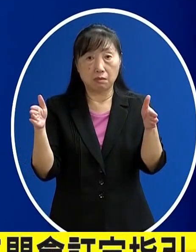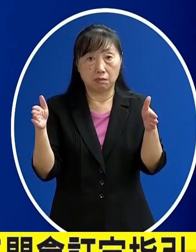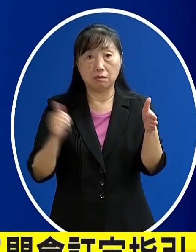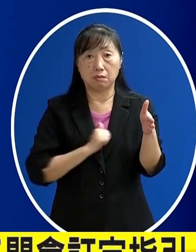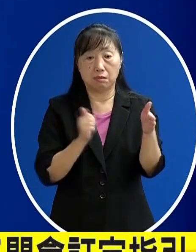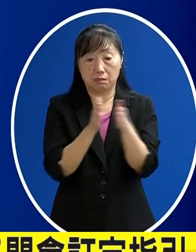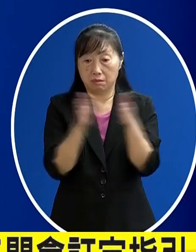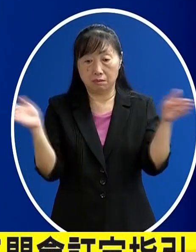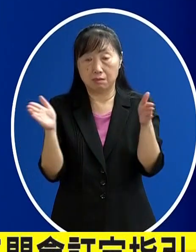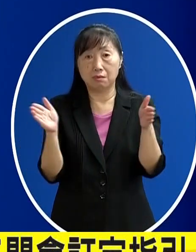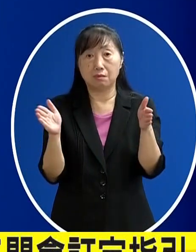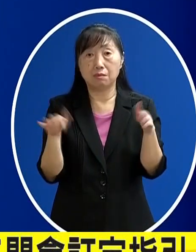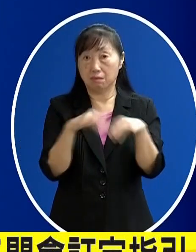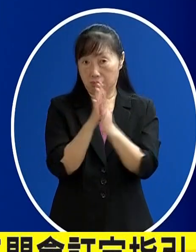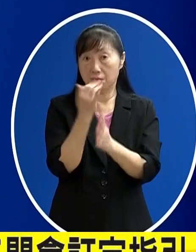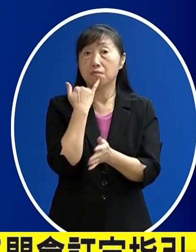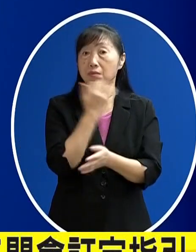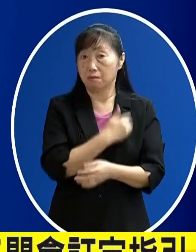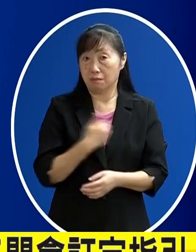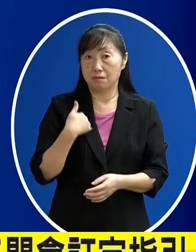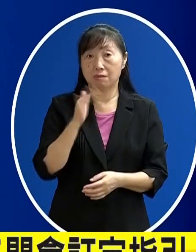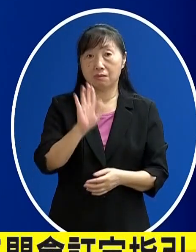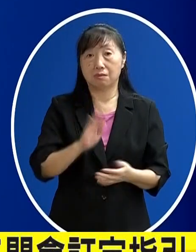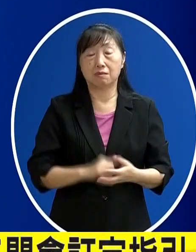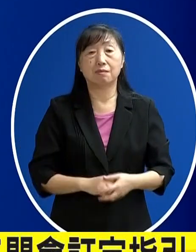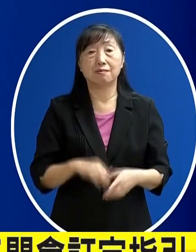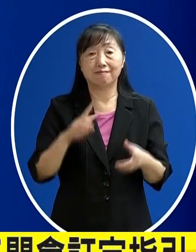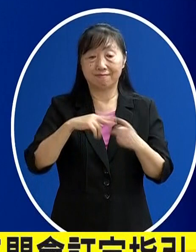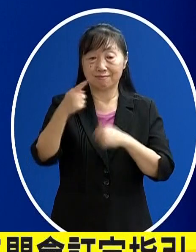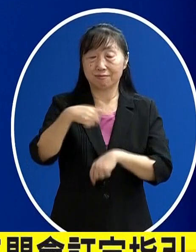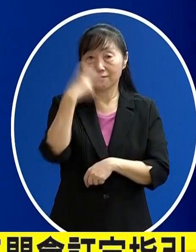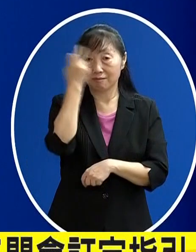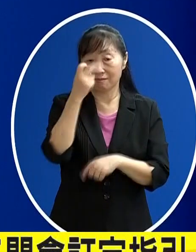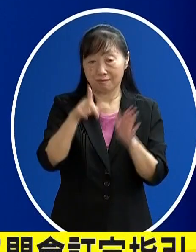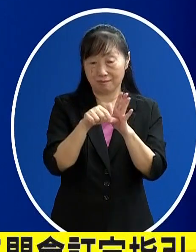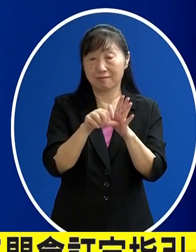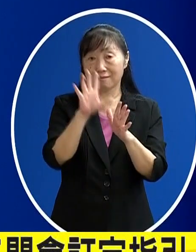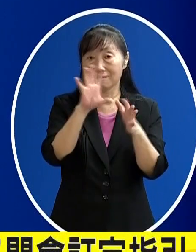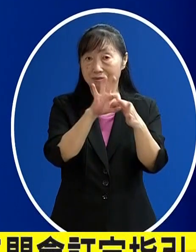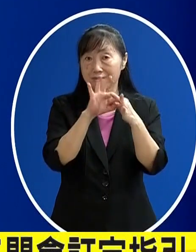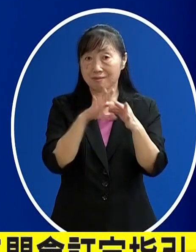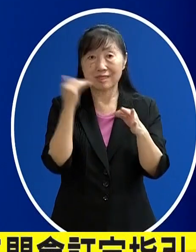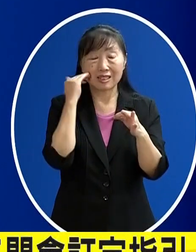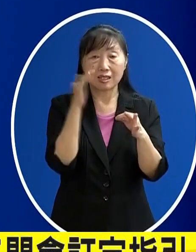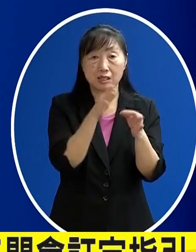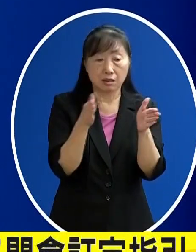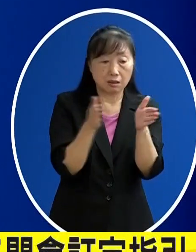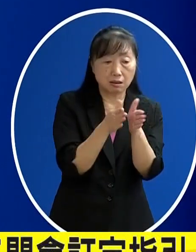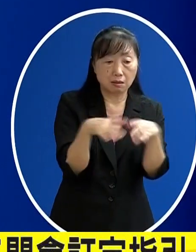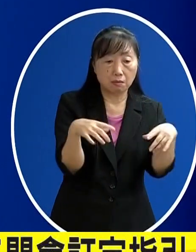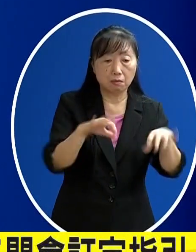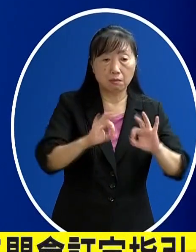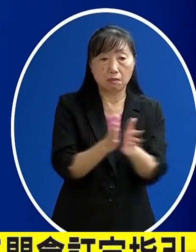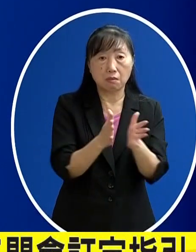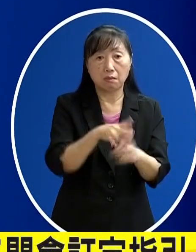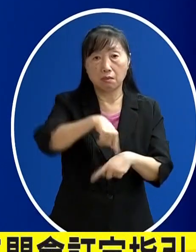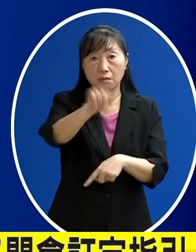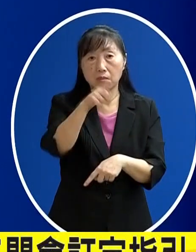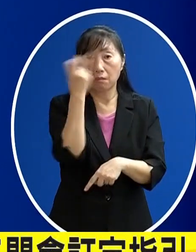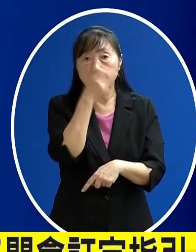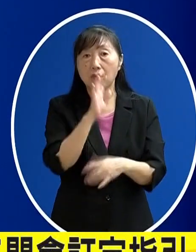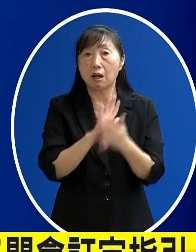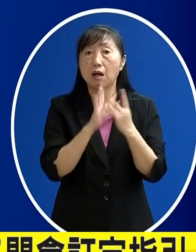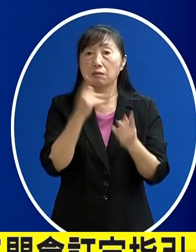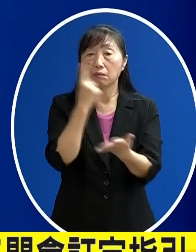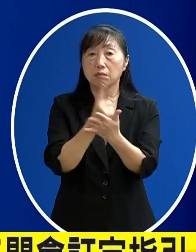的宽哈，都有可能。所以一个是跟这个验的时间点有关哈，你是太早验，另外有可能就是每个人的体质